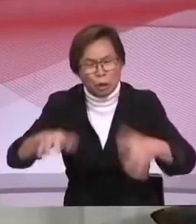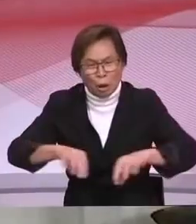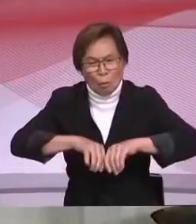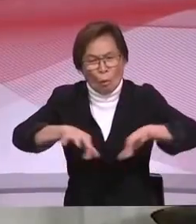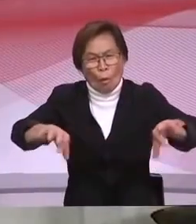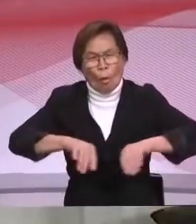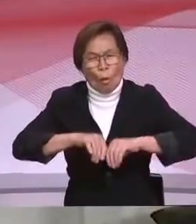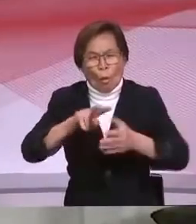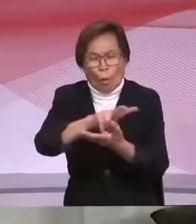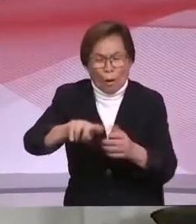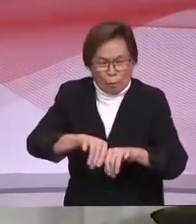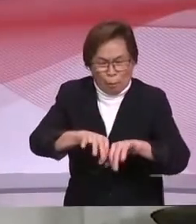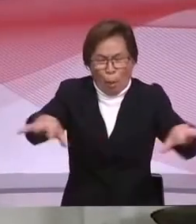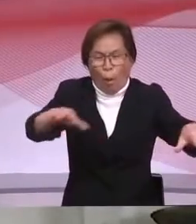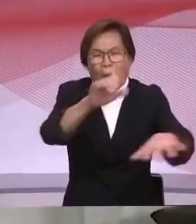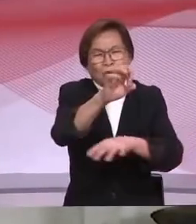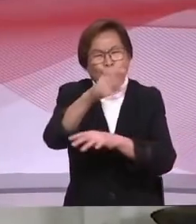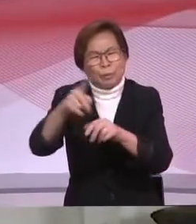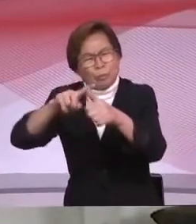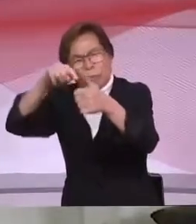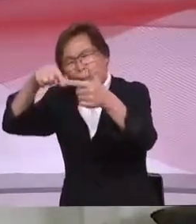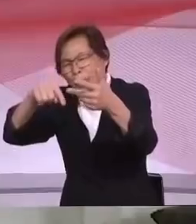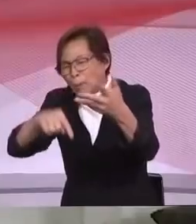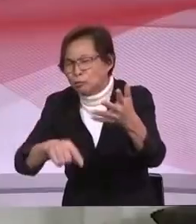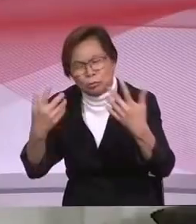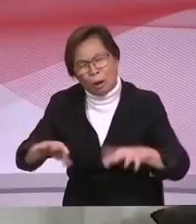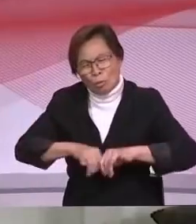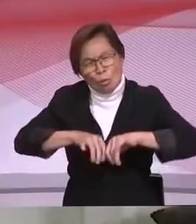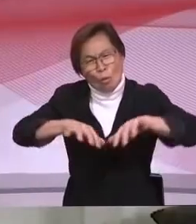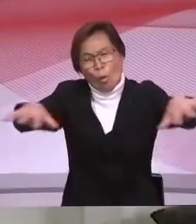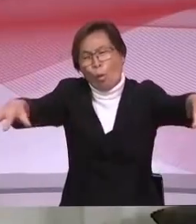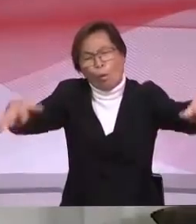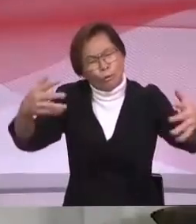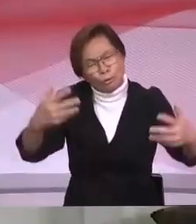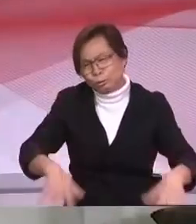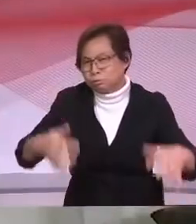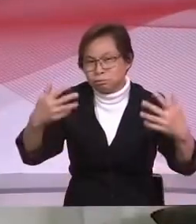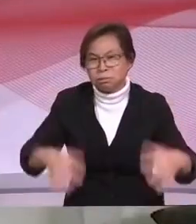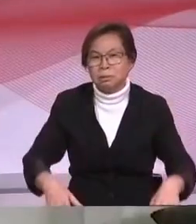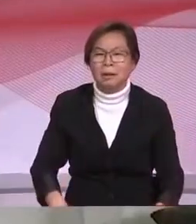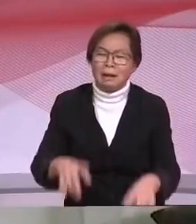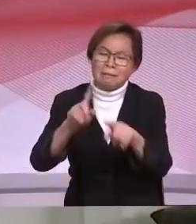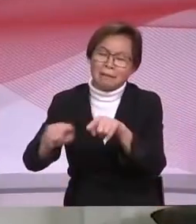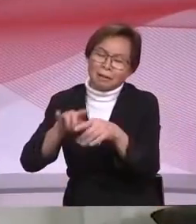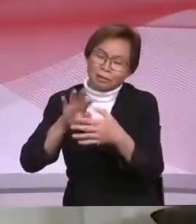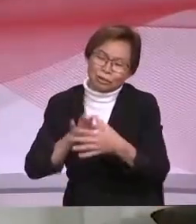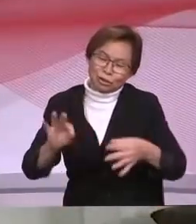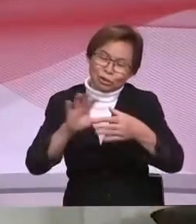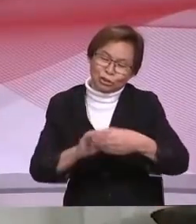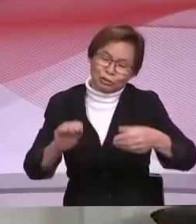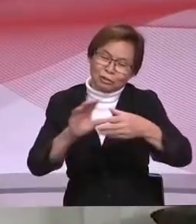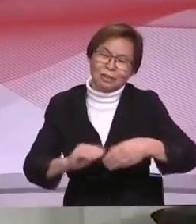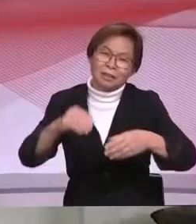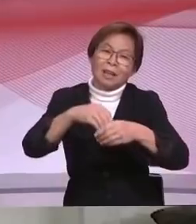macam-macam, SOP macam-macam sudah viral, berbagai-bagai cerita di dalam media